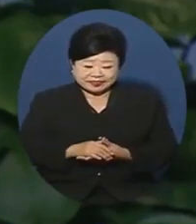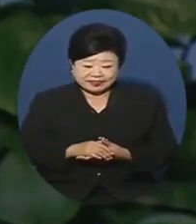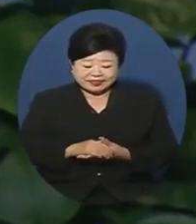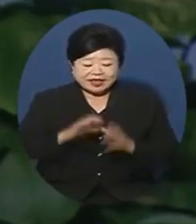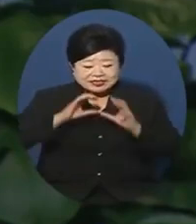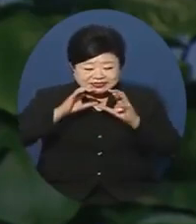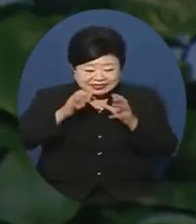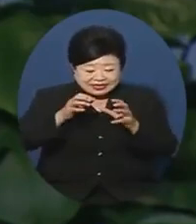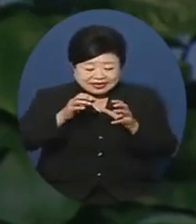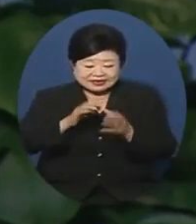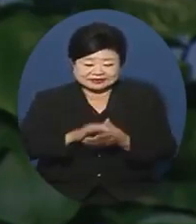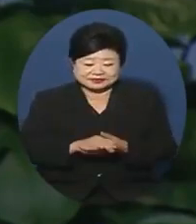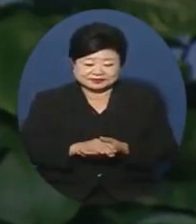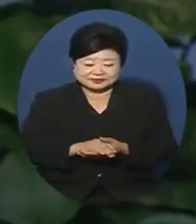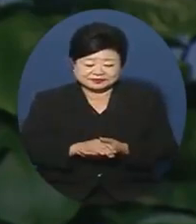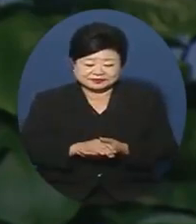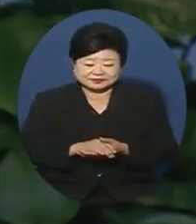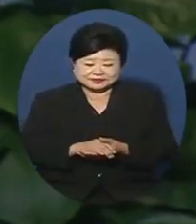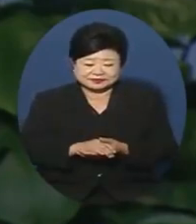4차원이